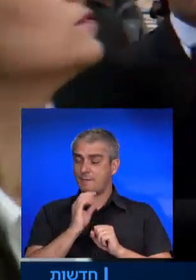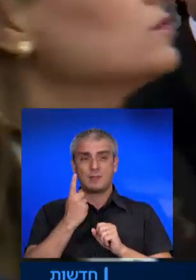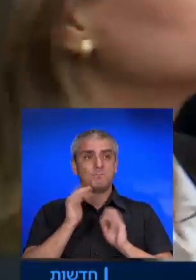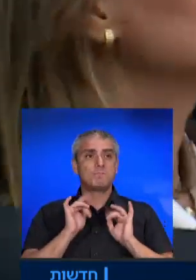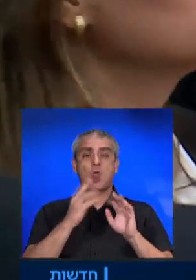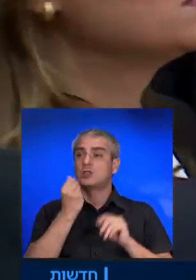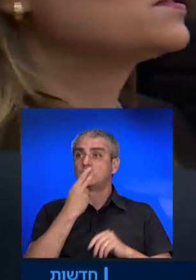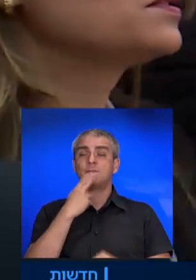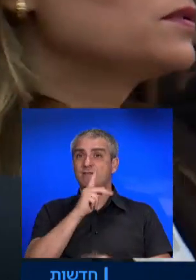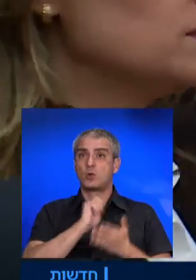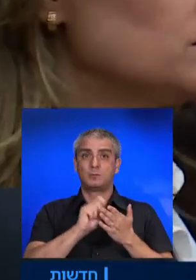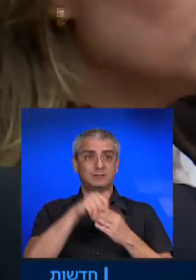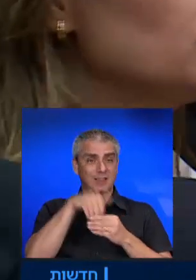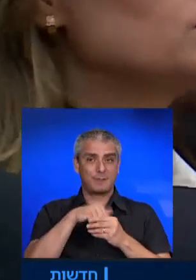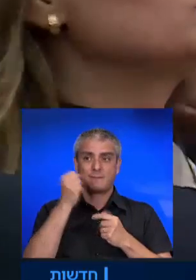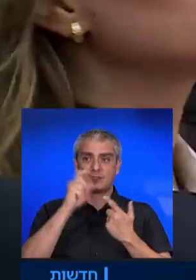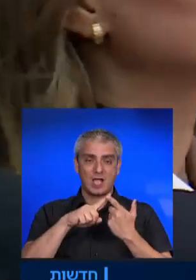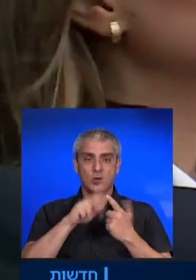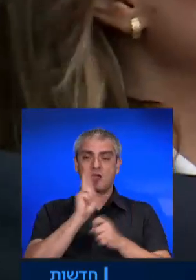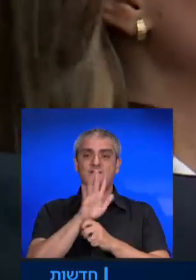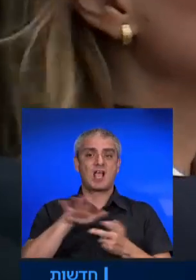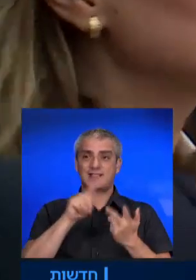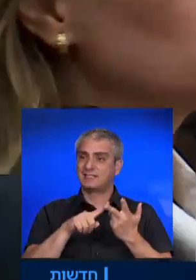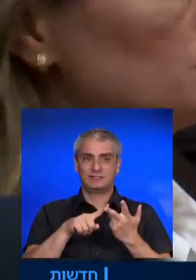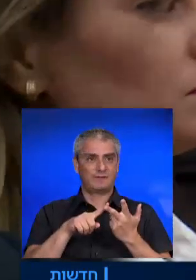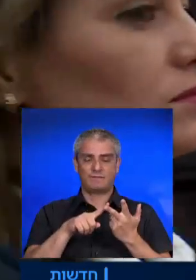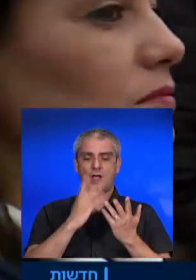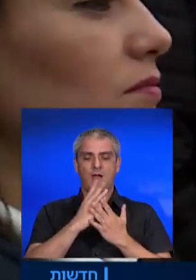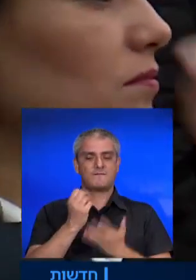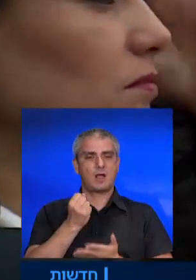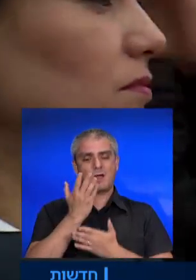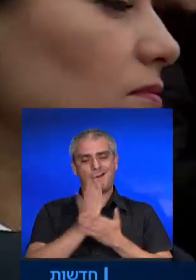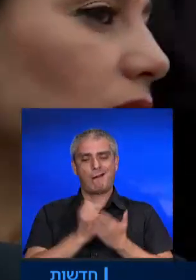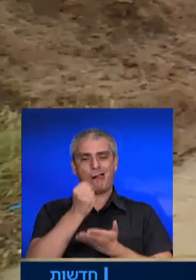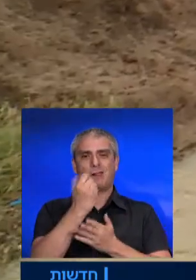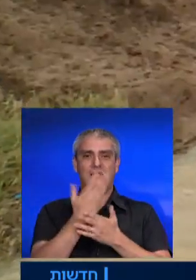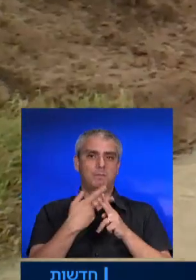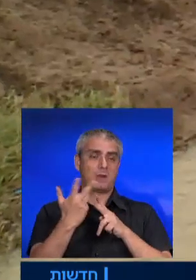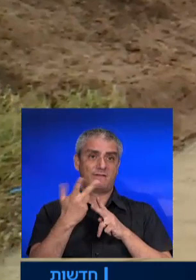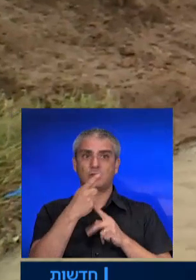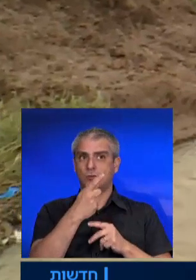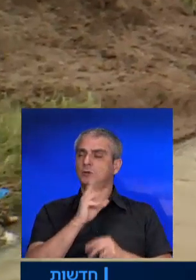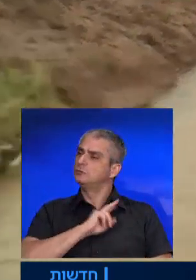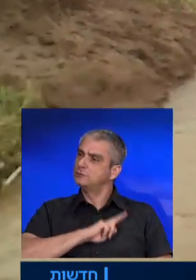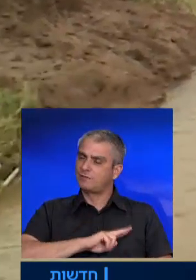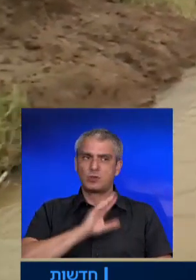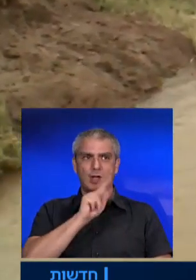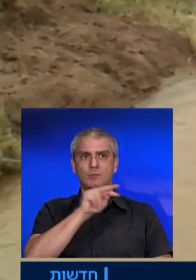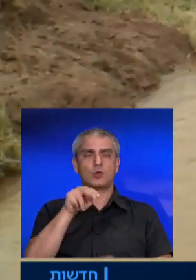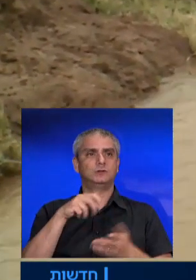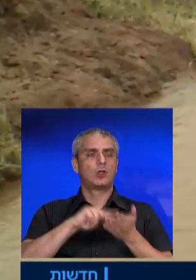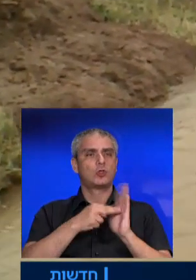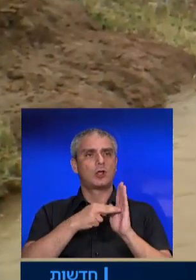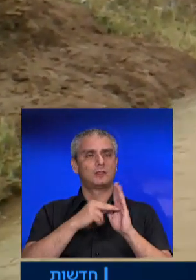שהובטחו ממשרד הפנים, התיירות והגנת הסביבה, הועברו באופן חלקי בלבד. הוא מגלה סבלנות גם בעניין התוכנית לביסות